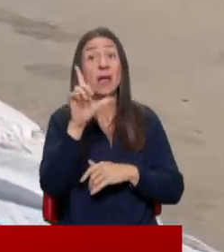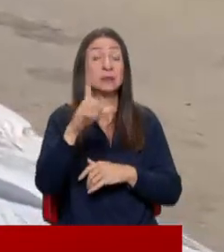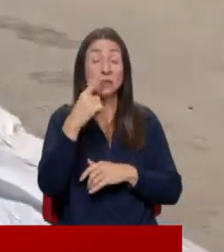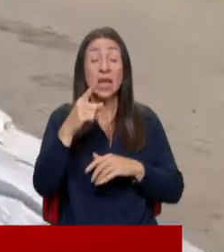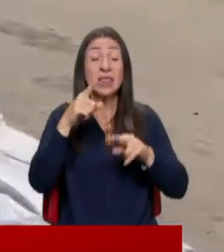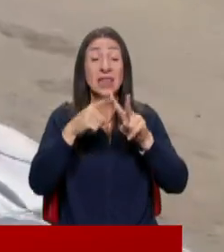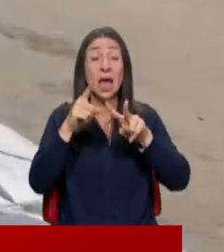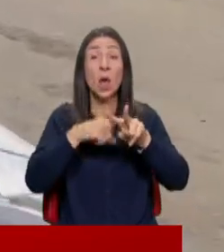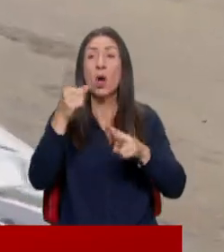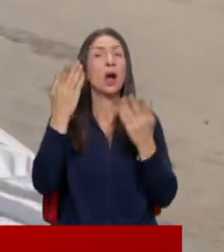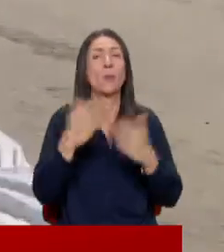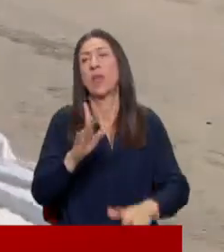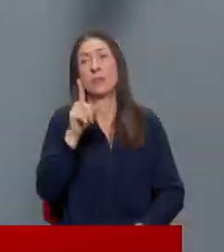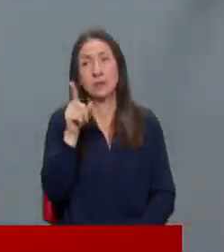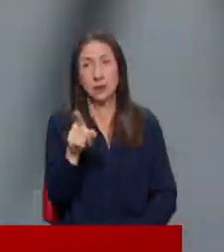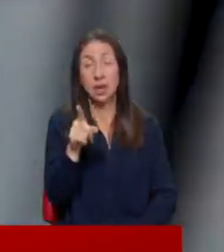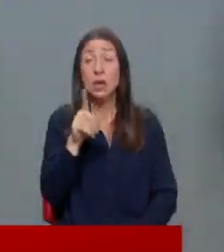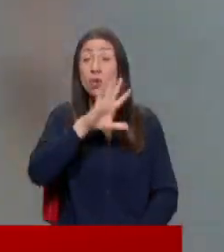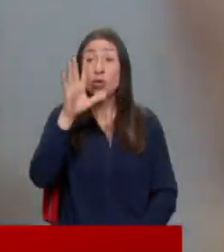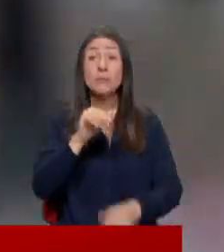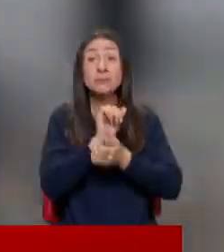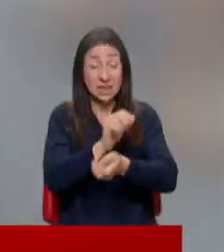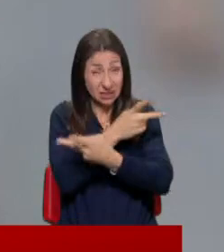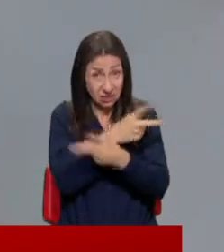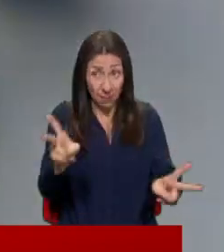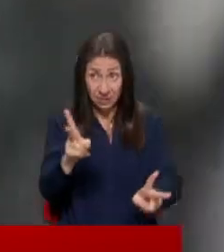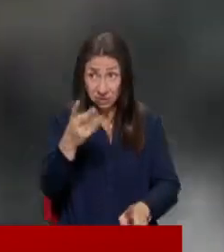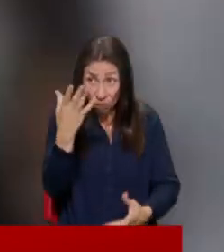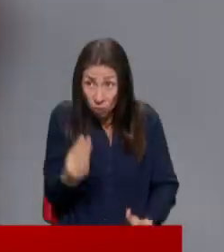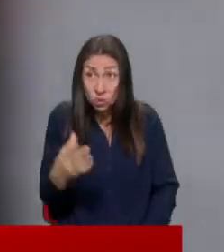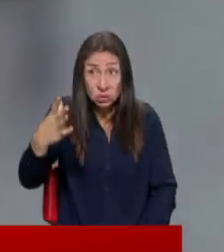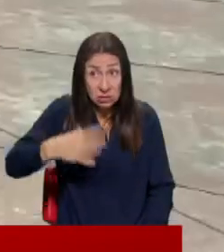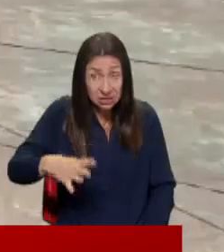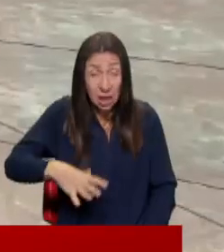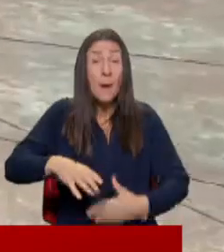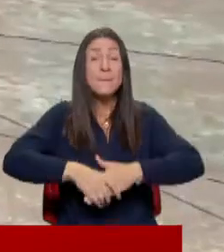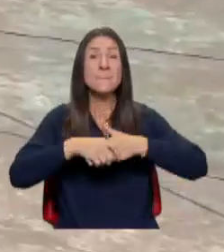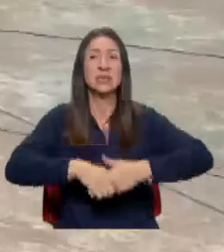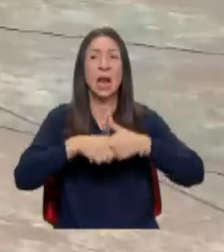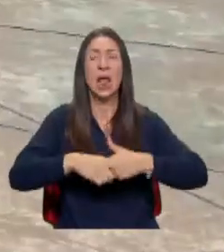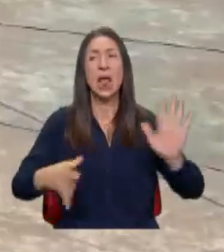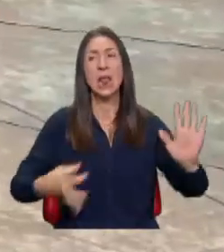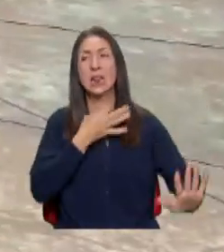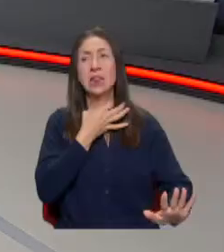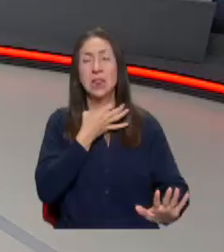Netanyahu yönetimi bu teklifi kabul etmedi. Tüm rehinelerin serbest bırakılmasını istedi, pazarlıklar tıkandı.